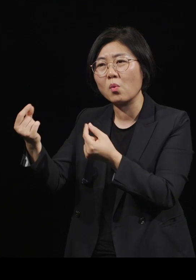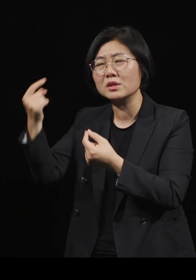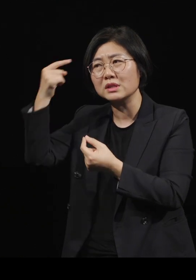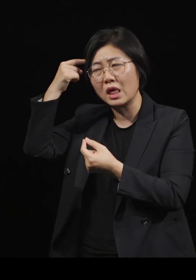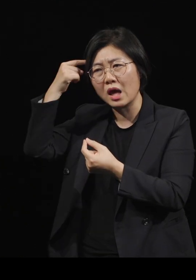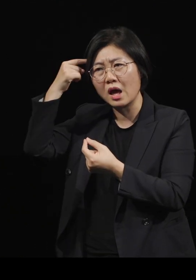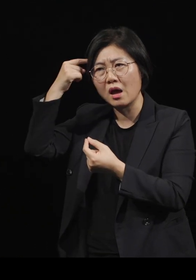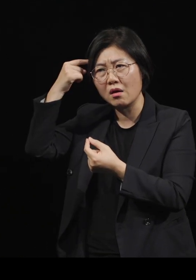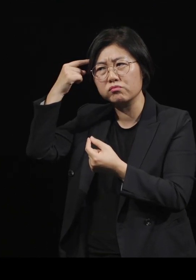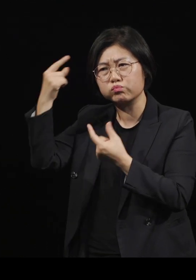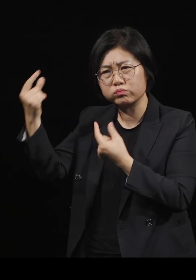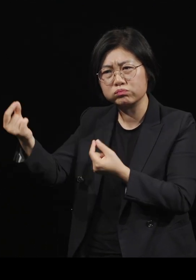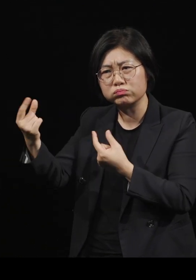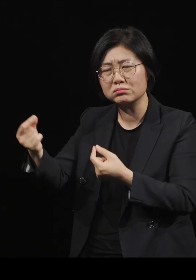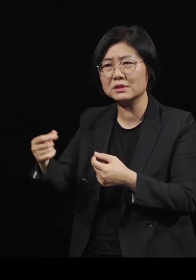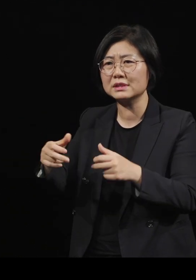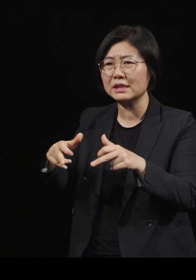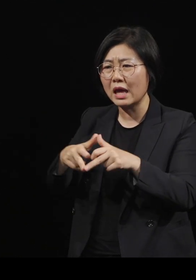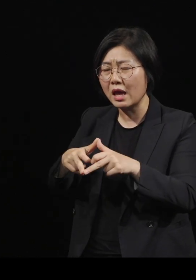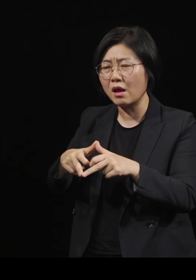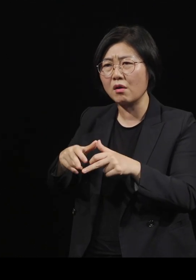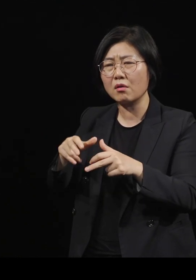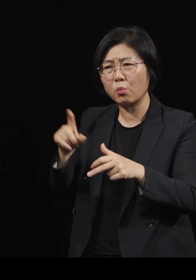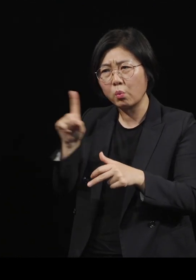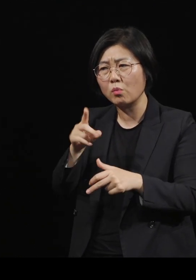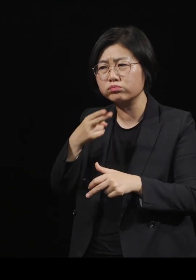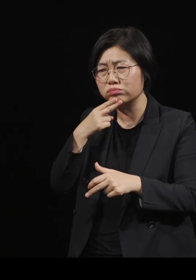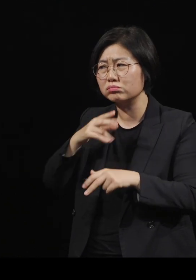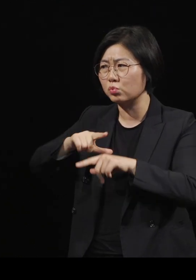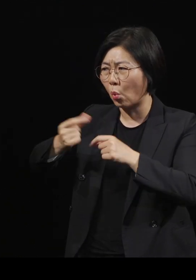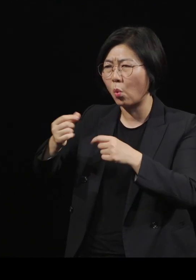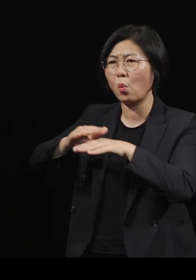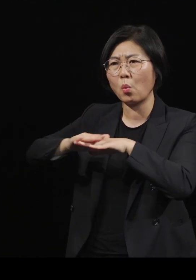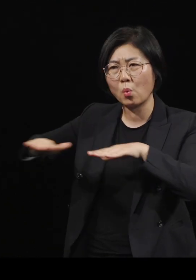생각을 가지고 비장애인과 같은 삶을 살았던 거예요.